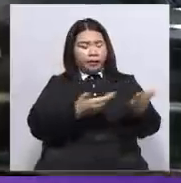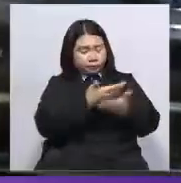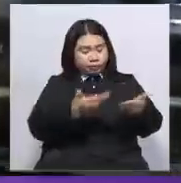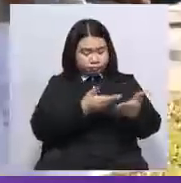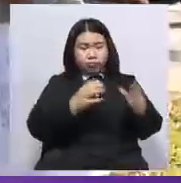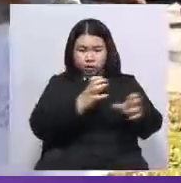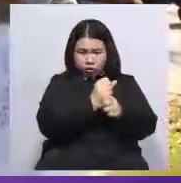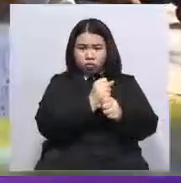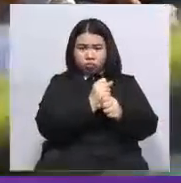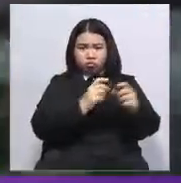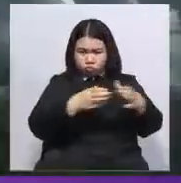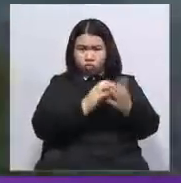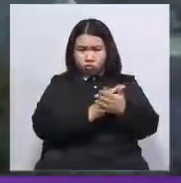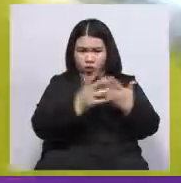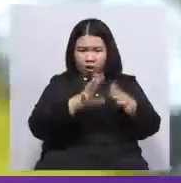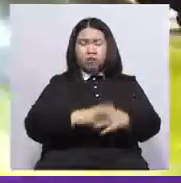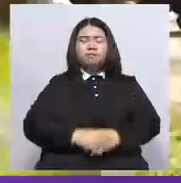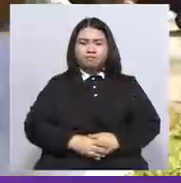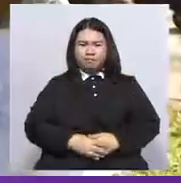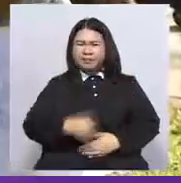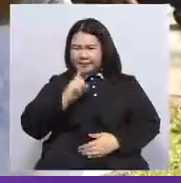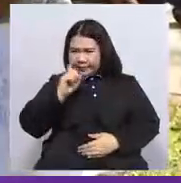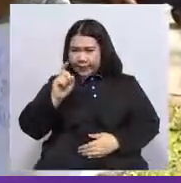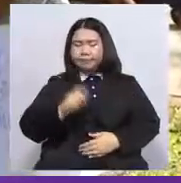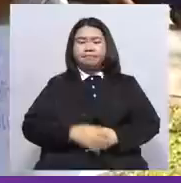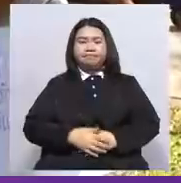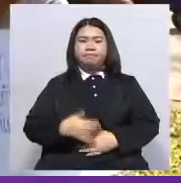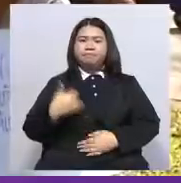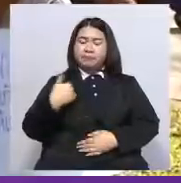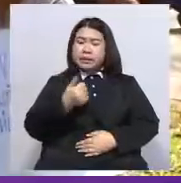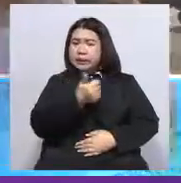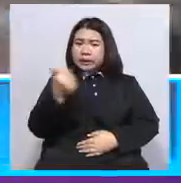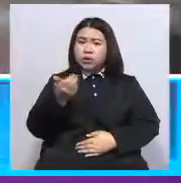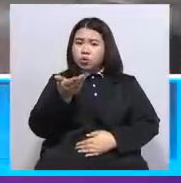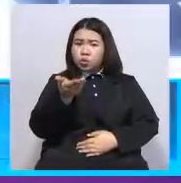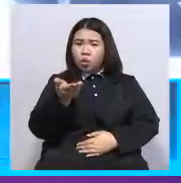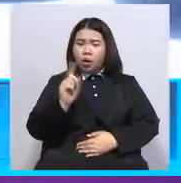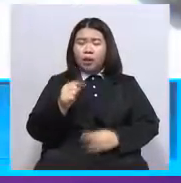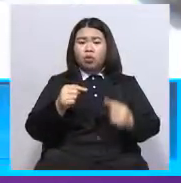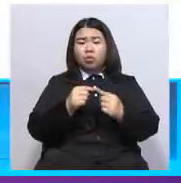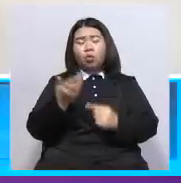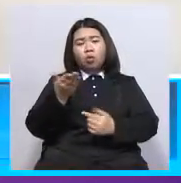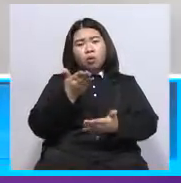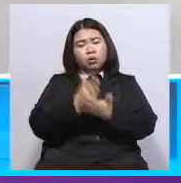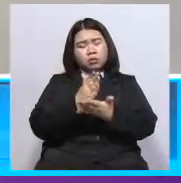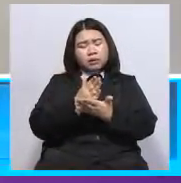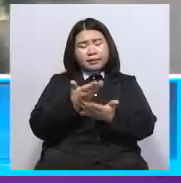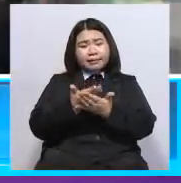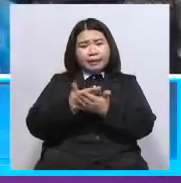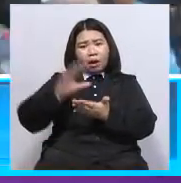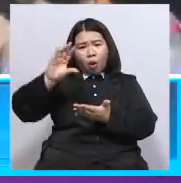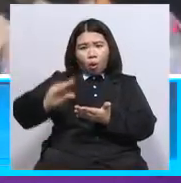ยกันเรียบร้อยแล้วค่ะ ทีนี้คุณณัฐาครับยังมีข้อเรียกร้องอื่นอีกไหมครับนอกจากเรื่องของการชำระหนี้แล้วเนี่ยครับ